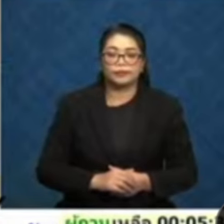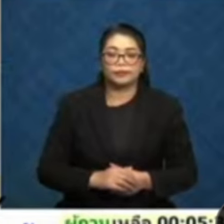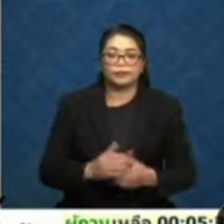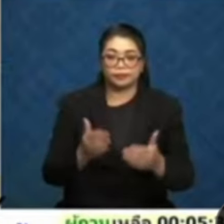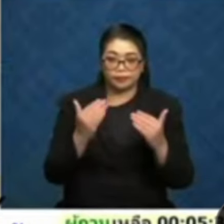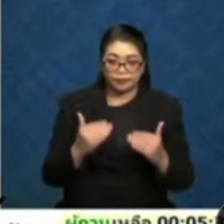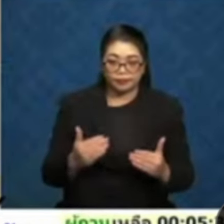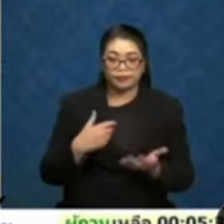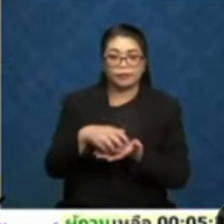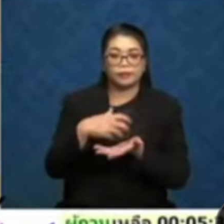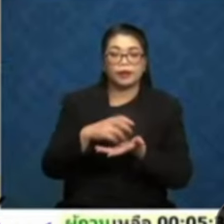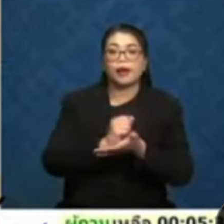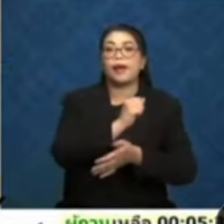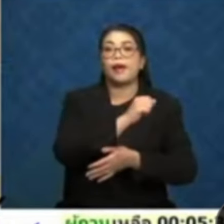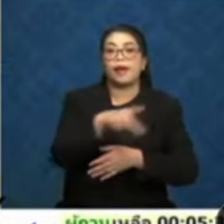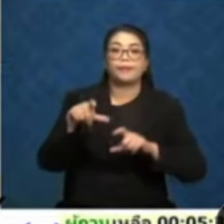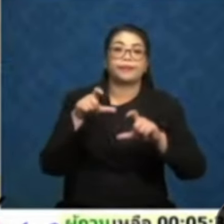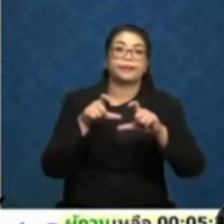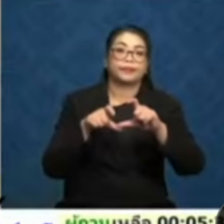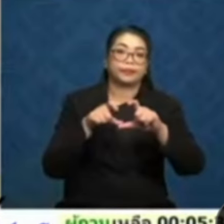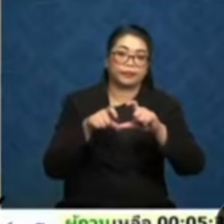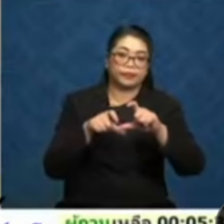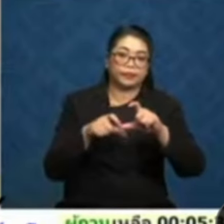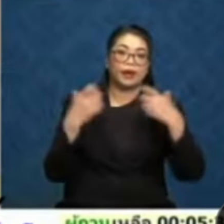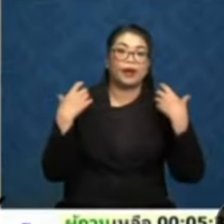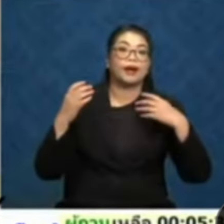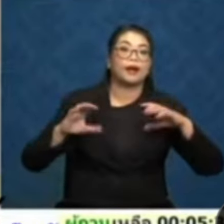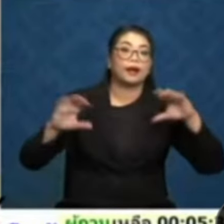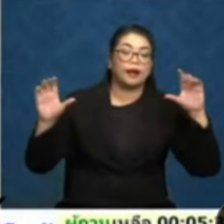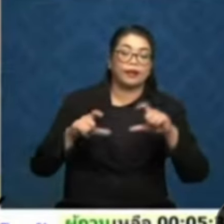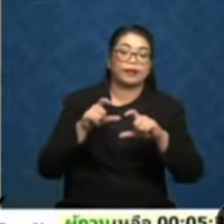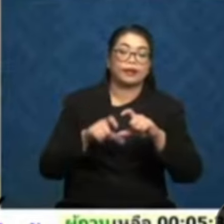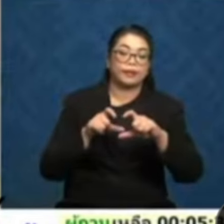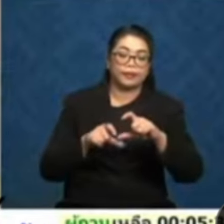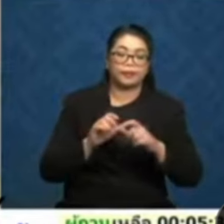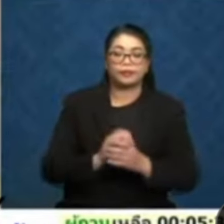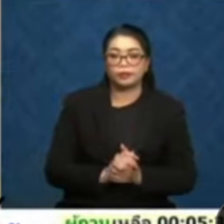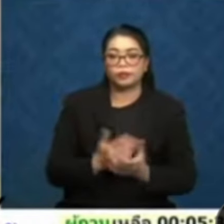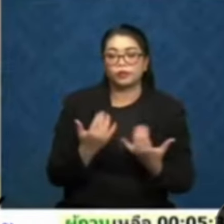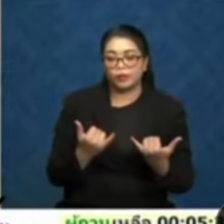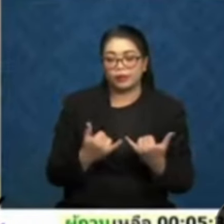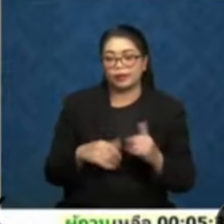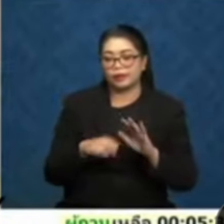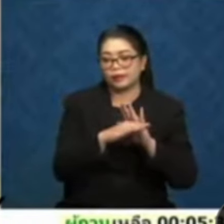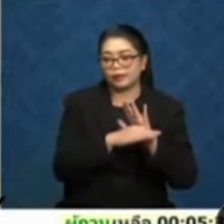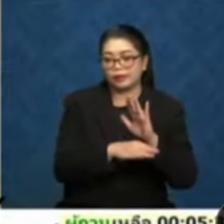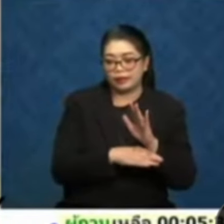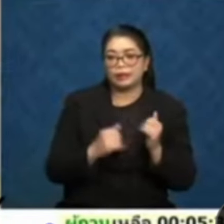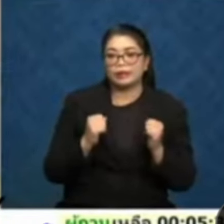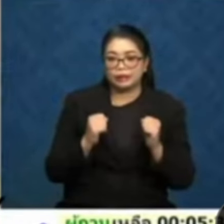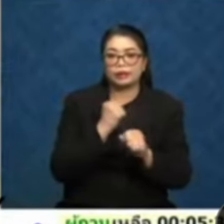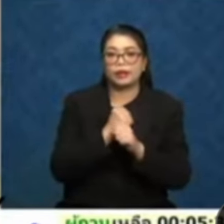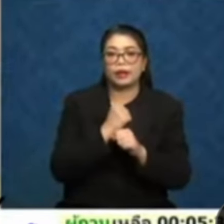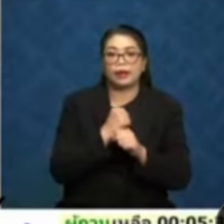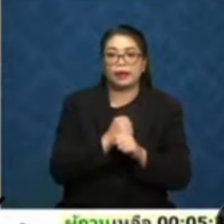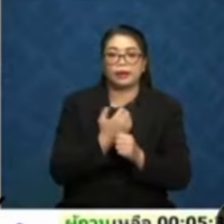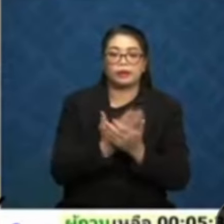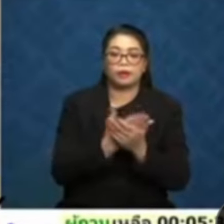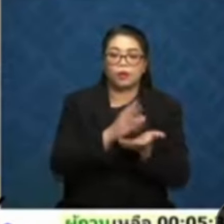เองได้กล่าวถึงแอปทางรัฐนะคะก็อยู่ในเอ่อกระบวนการที่เรากำลังทำ